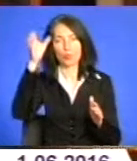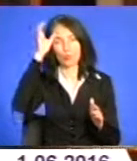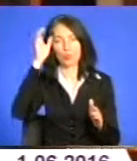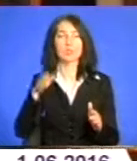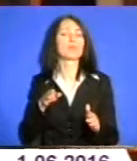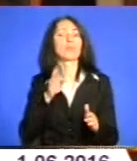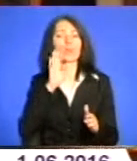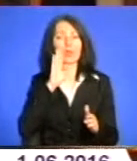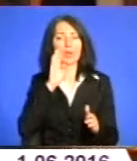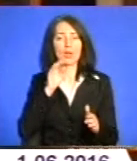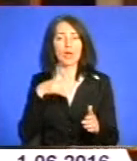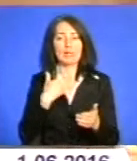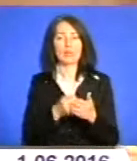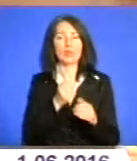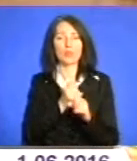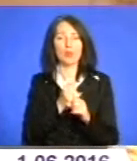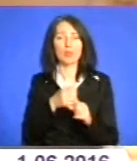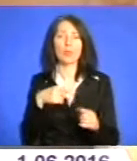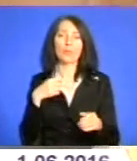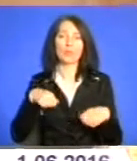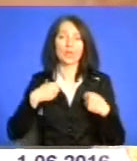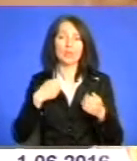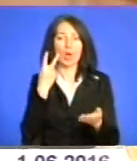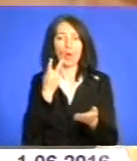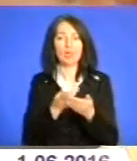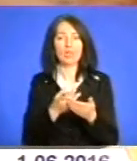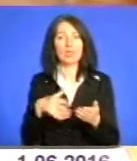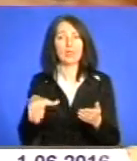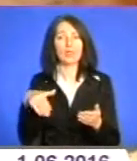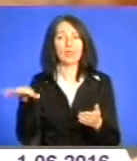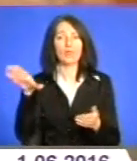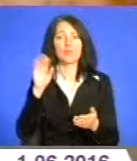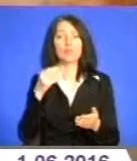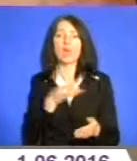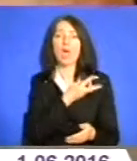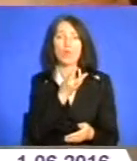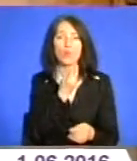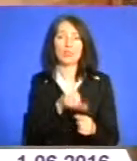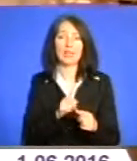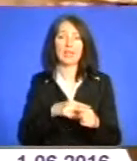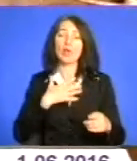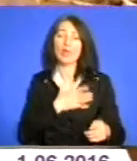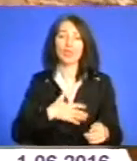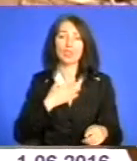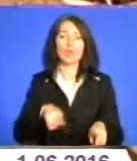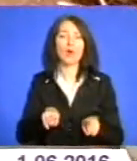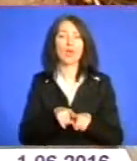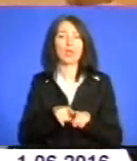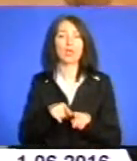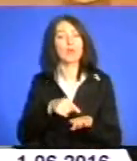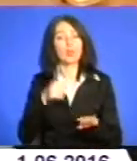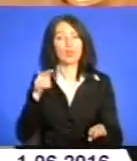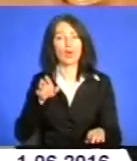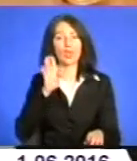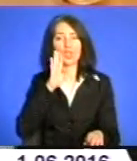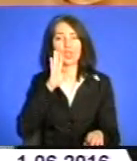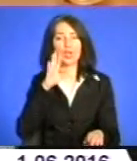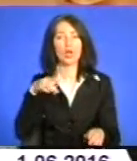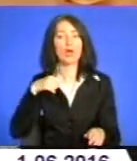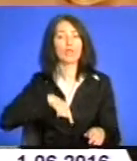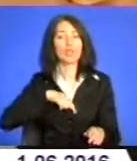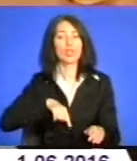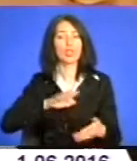ті найтонші емоції, які переживає і випромінює жінка, її внутрішній душевний стан. Ну, прежде всего,